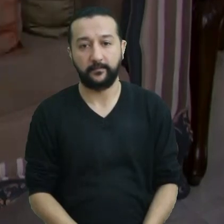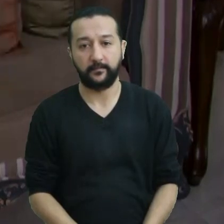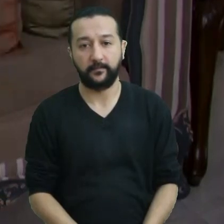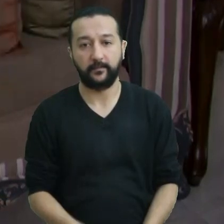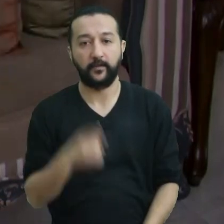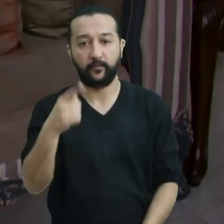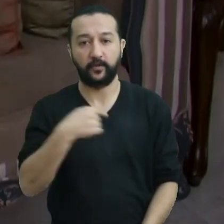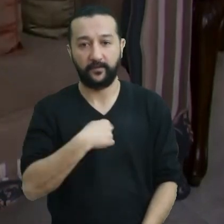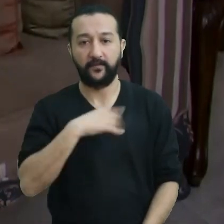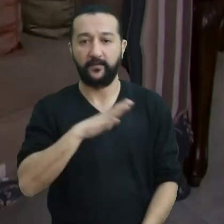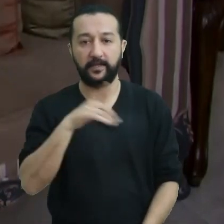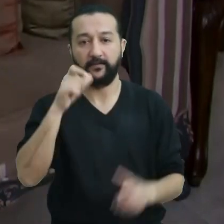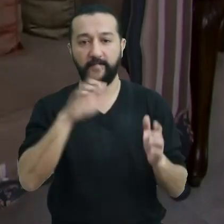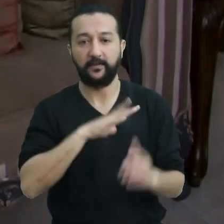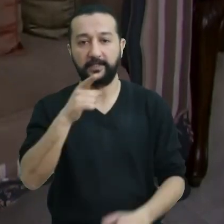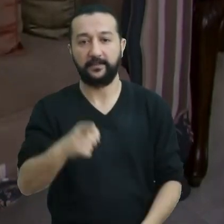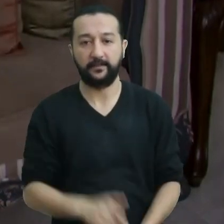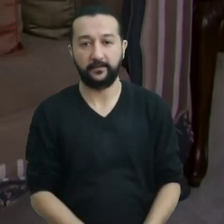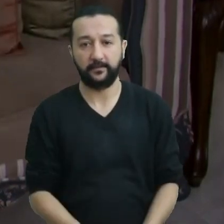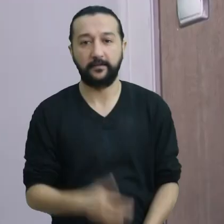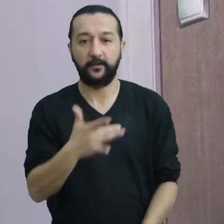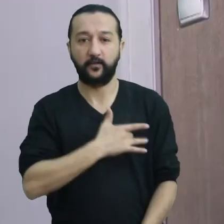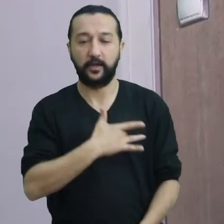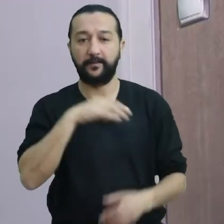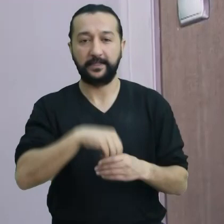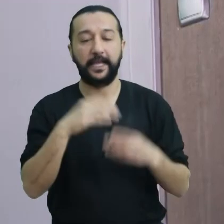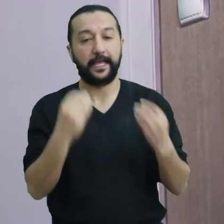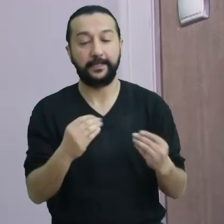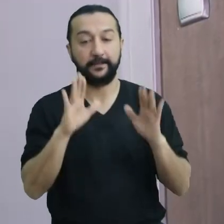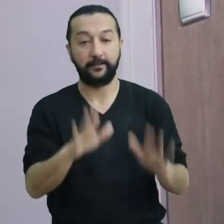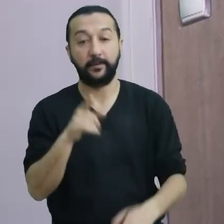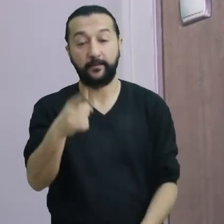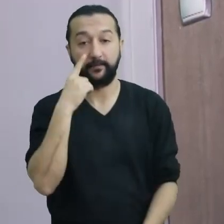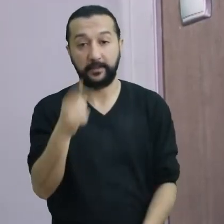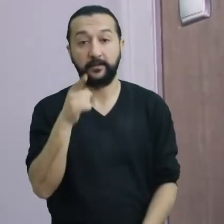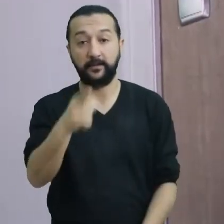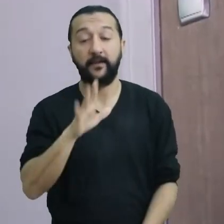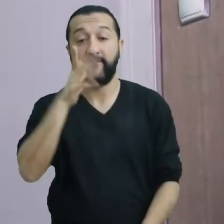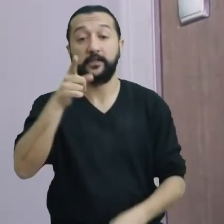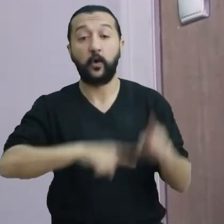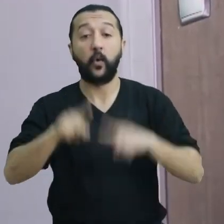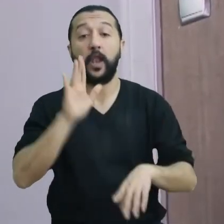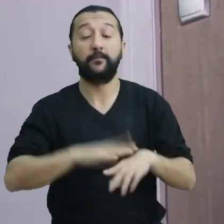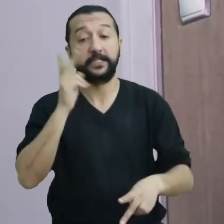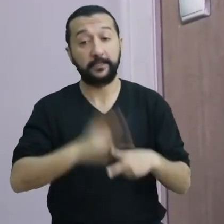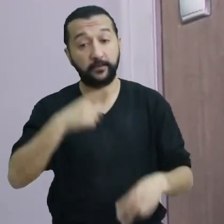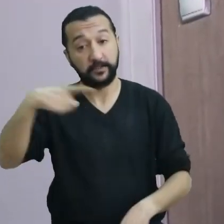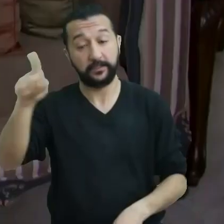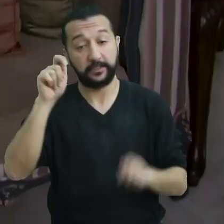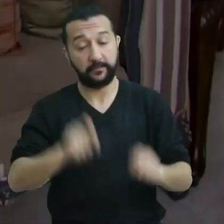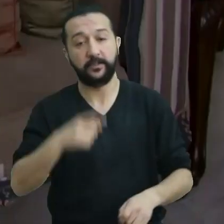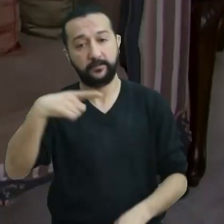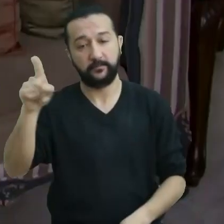Eliyle yırtık bunda. Olan kısmı kapatarak göğsüne bastırdı. Yüreğimde. Hey, bana bakın fazla oyalanmayın, gidin bir an önce halledin o işi,